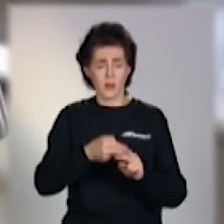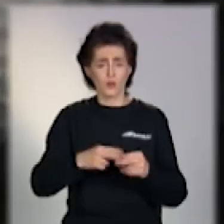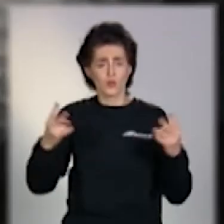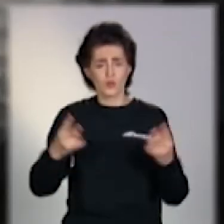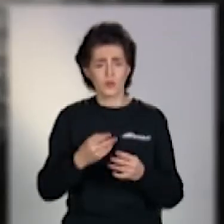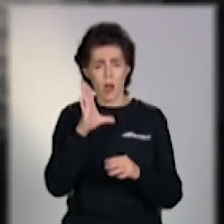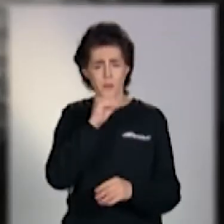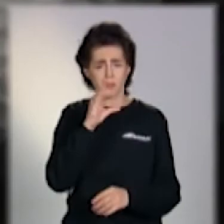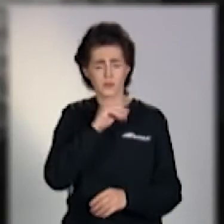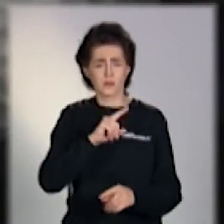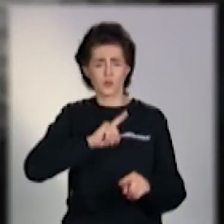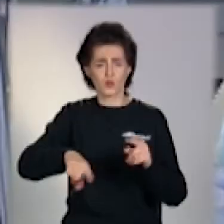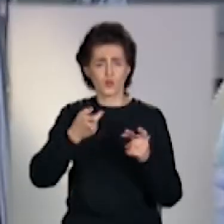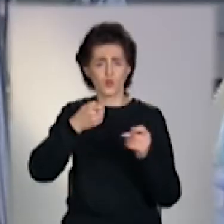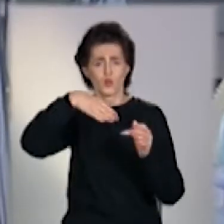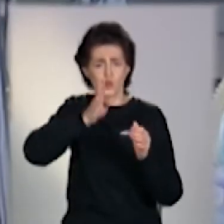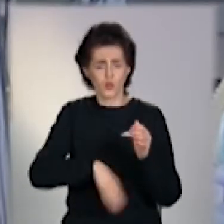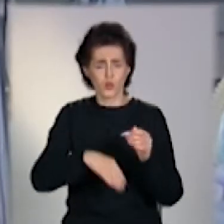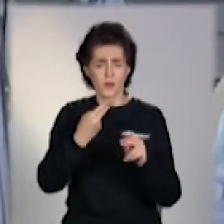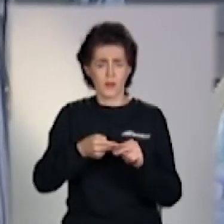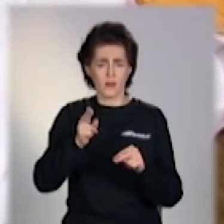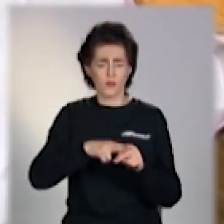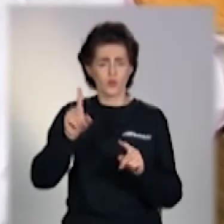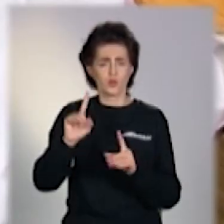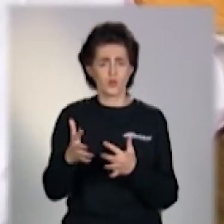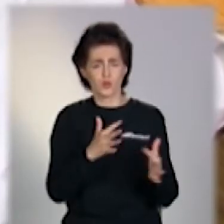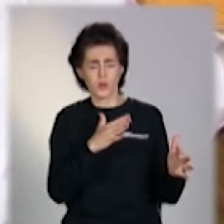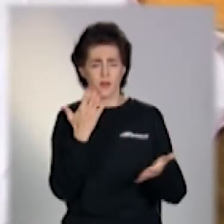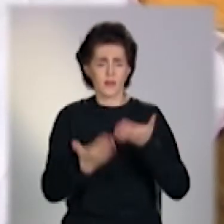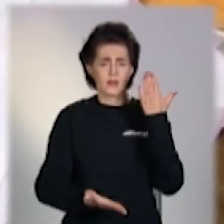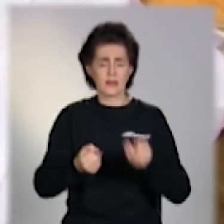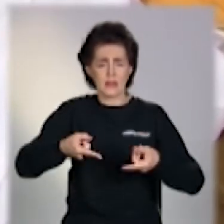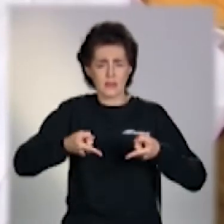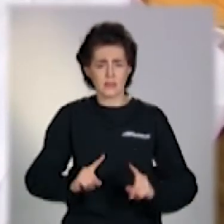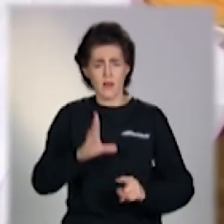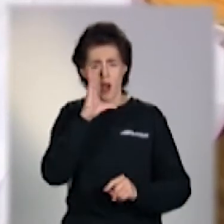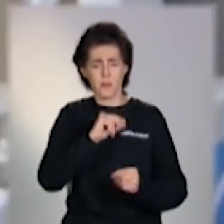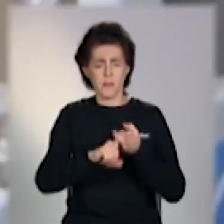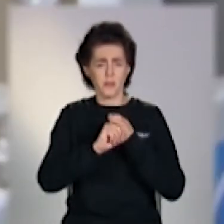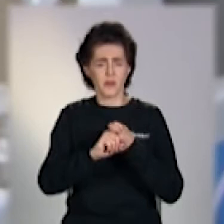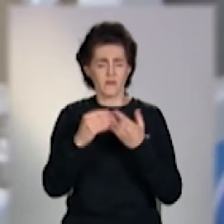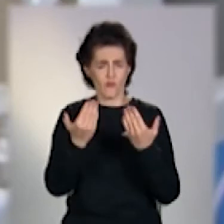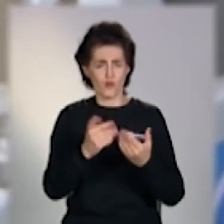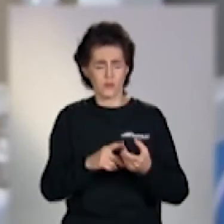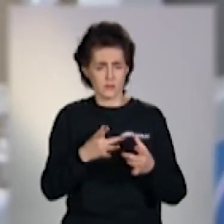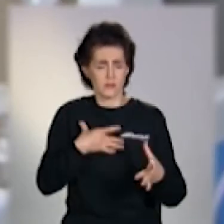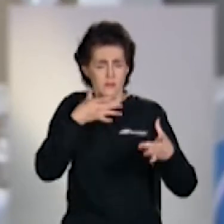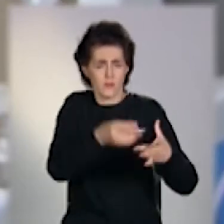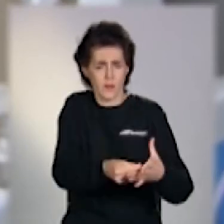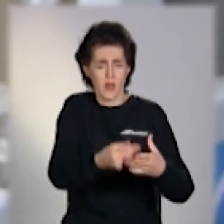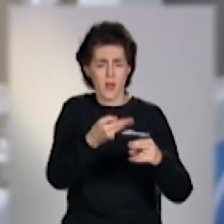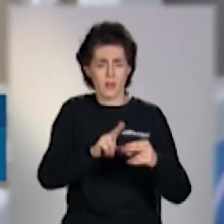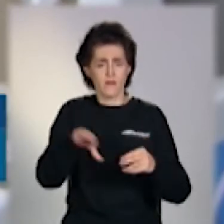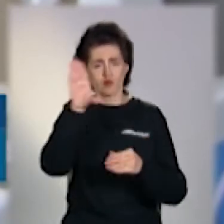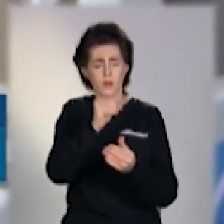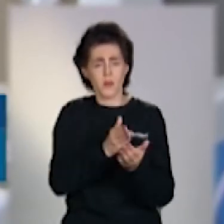дуже стрімко погіршувати перебіг у випадку, якщо у пацієнта дійсно приєднається бактеріальна інфекція, і ці антибактеріальні засоби, які